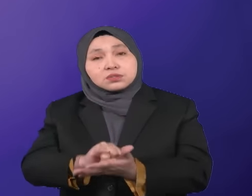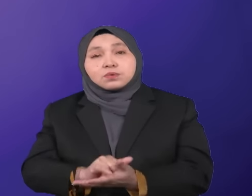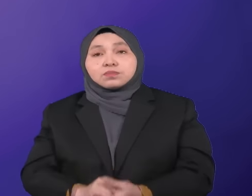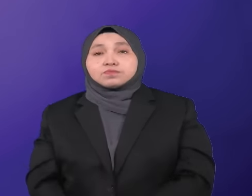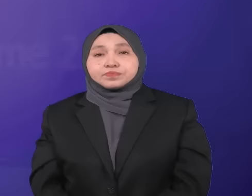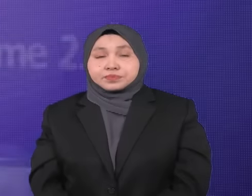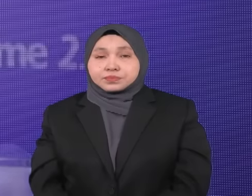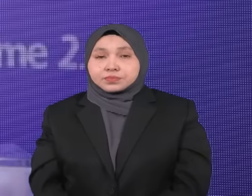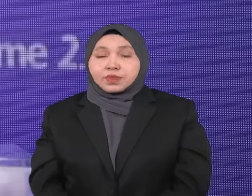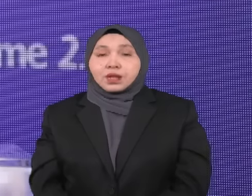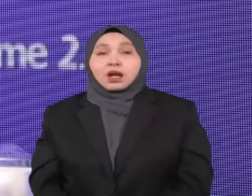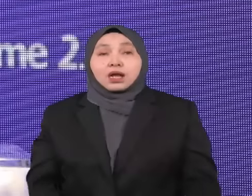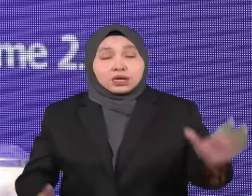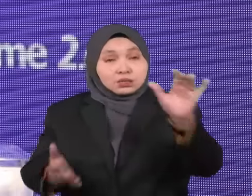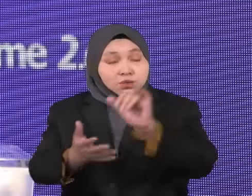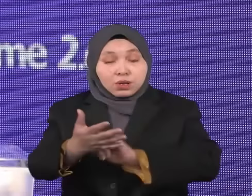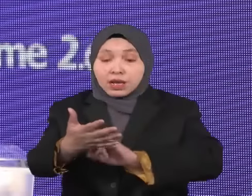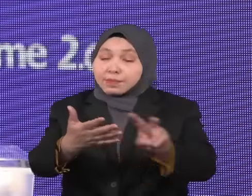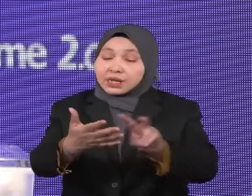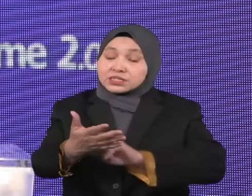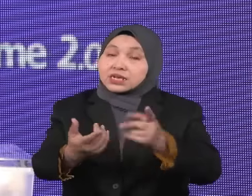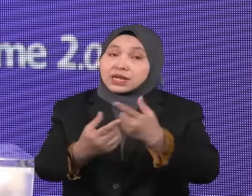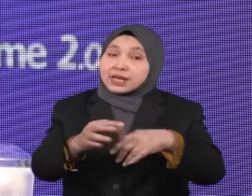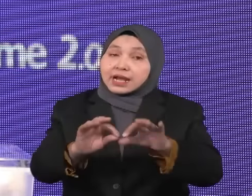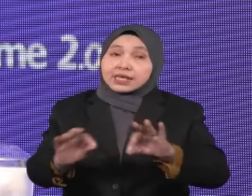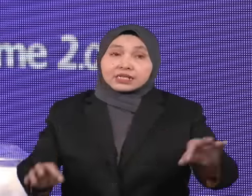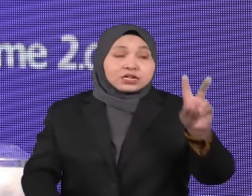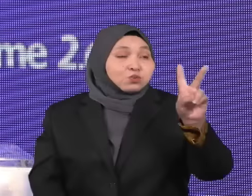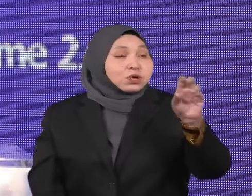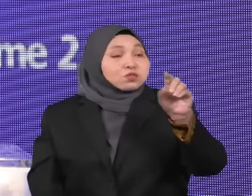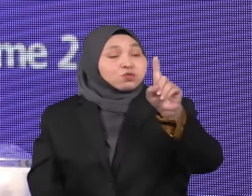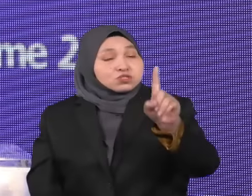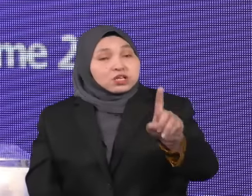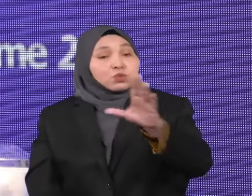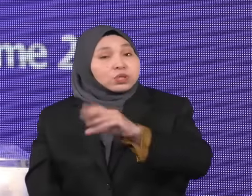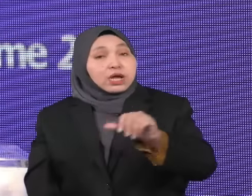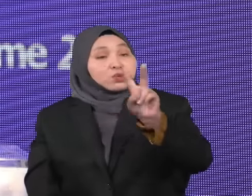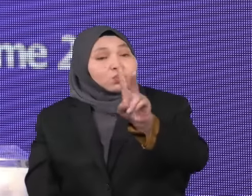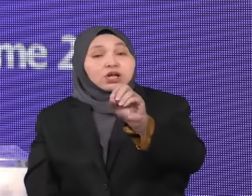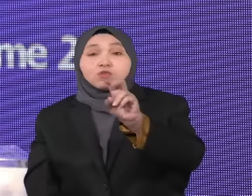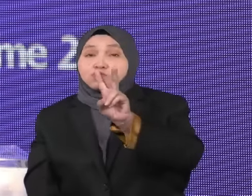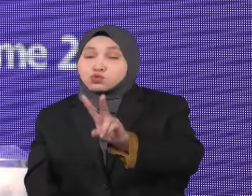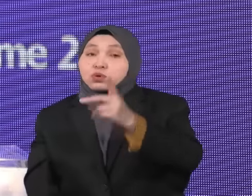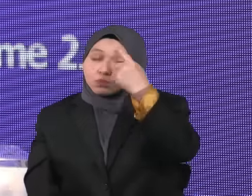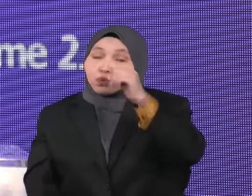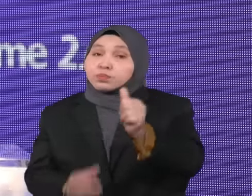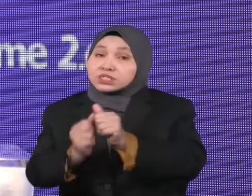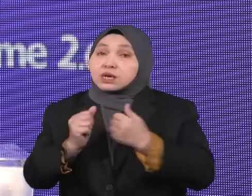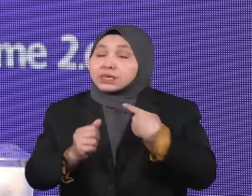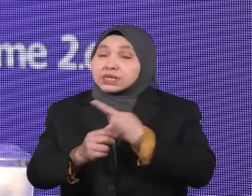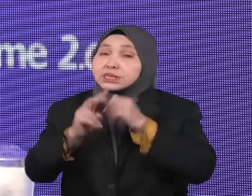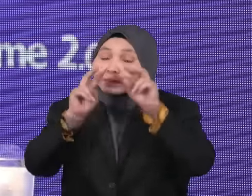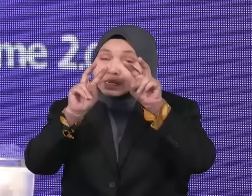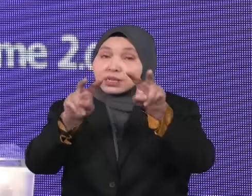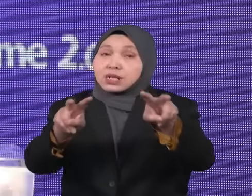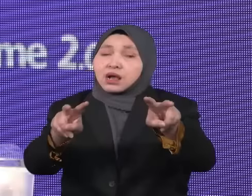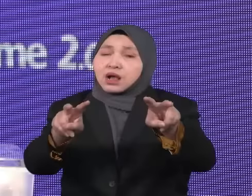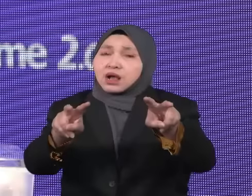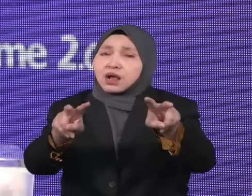الْعَظِيمُ. Surah Allah Nazim, itulah bacaan daripada ayat yang ke-201 dan 202 untuk sama-sama kita melihat